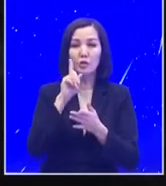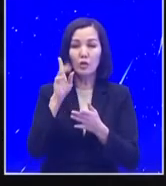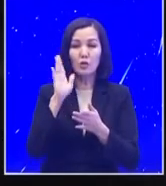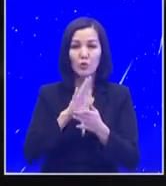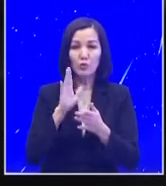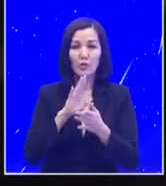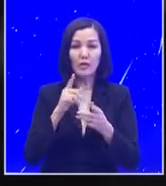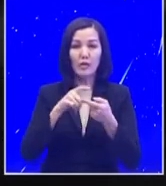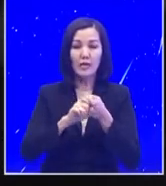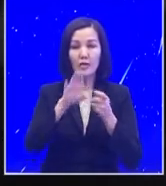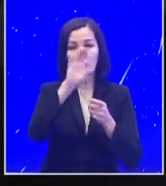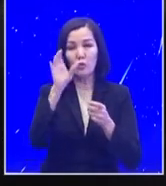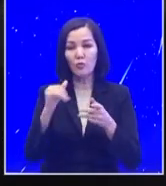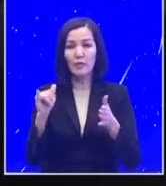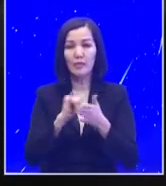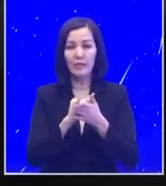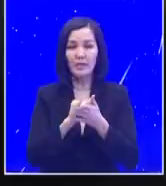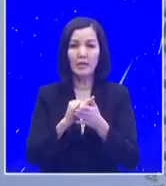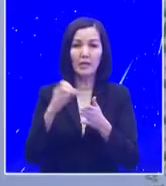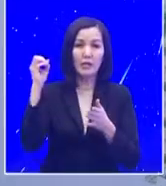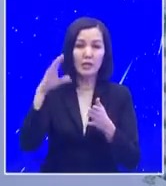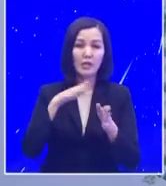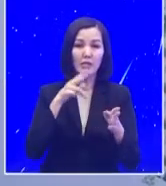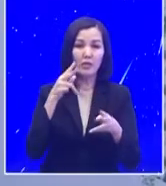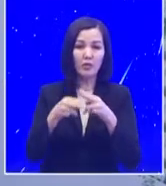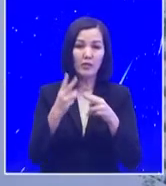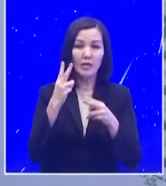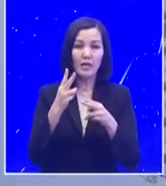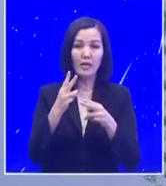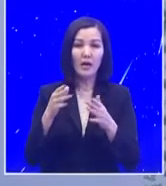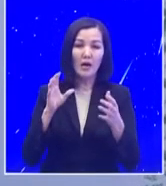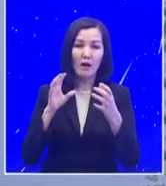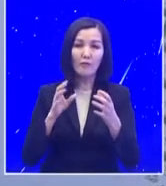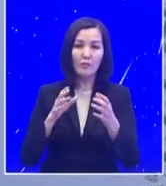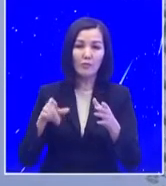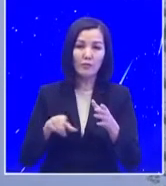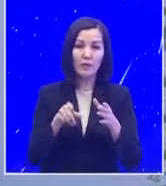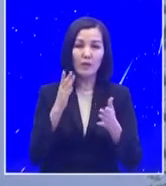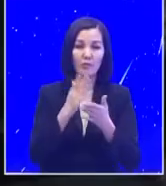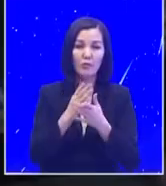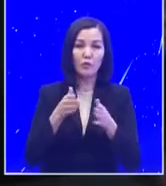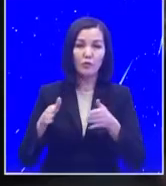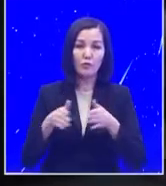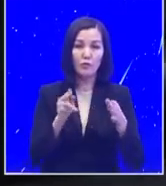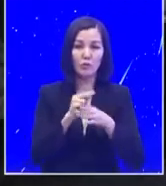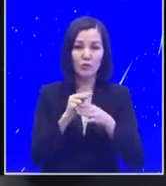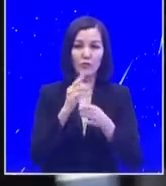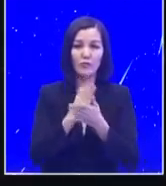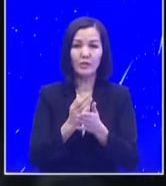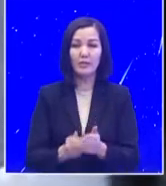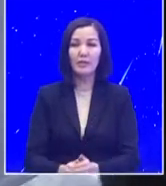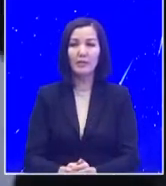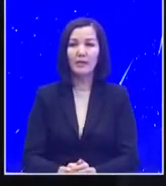тартылған. Биылғы наурызда жарықтандыру аяқталады. Екі автобус бағыты іске қосылған, жолы да жасалып жатыр. Қазір